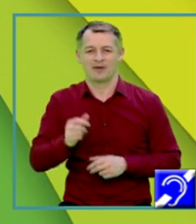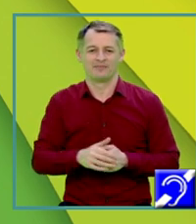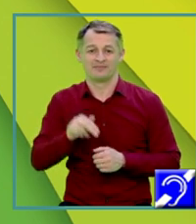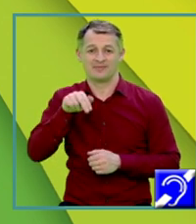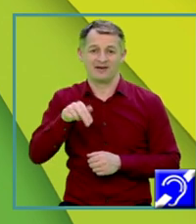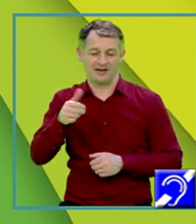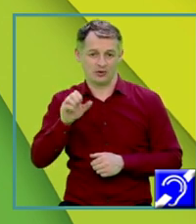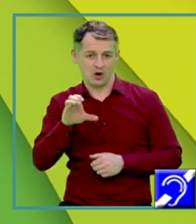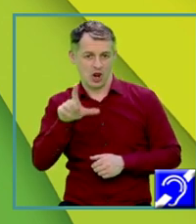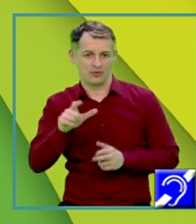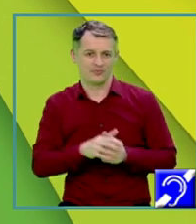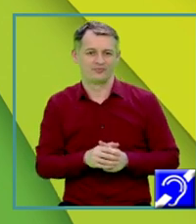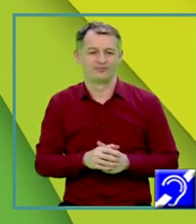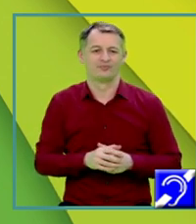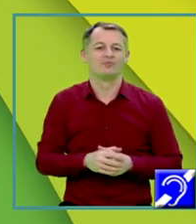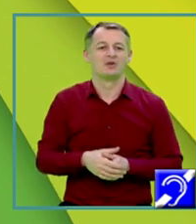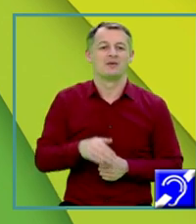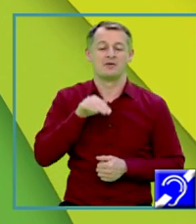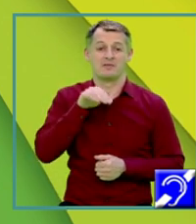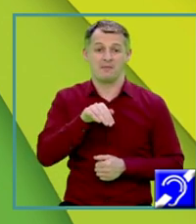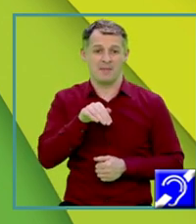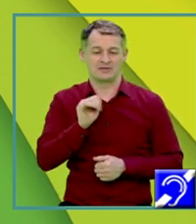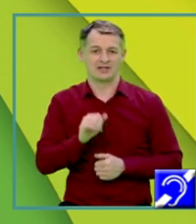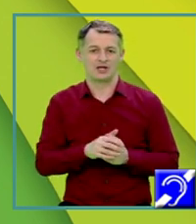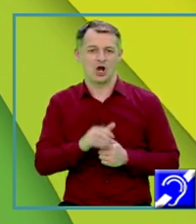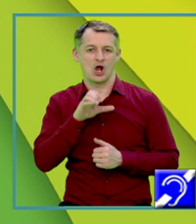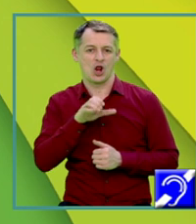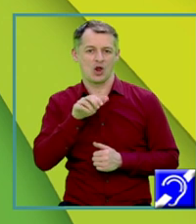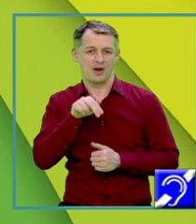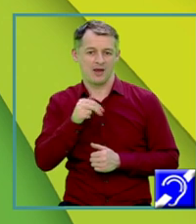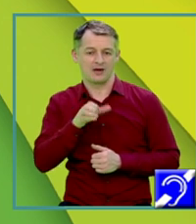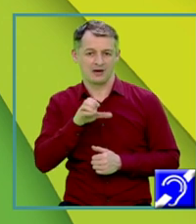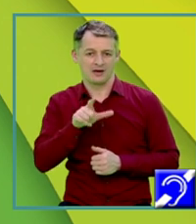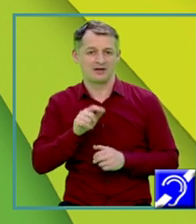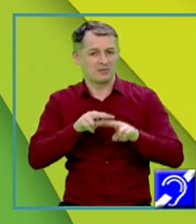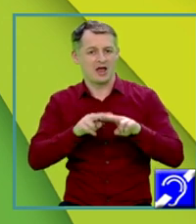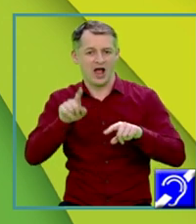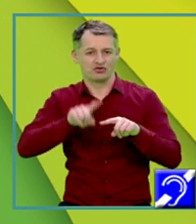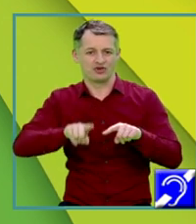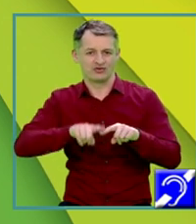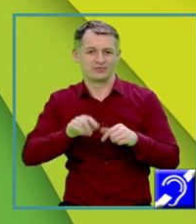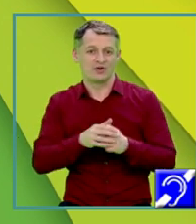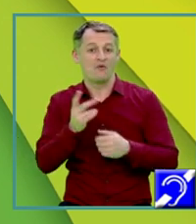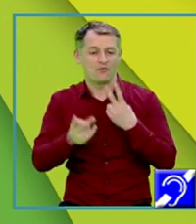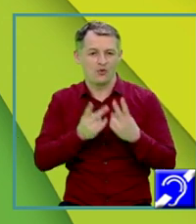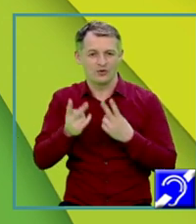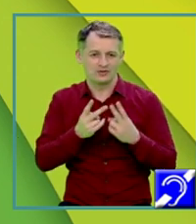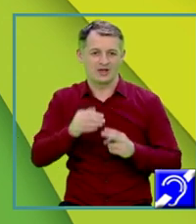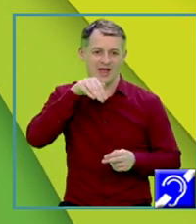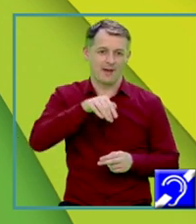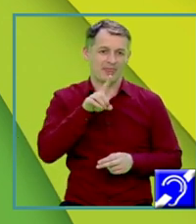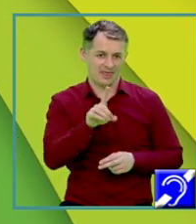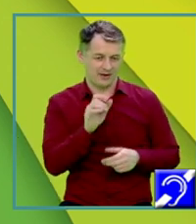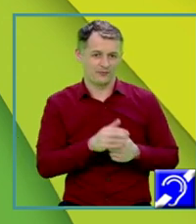se evaporă doar apă, masa de clorură de sodiu rămâne aceeași. Așadar, folosim